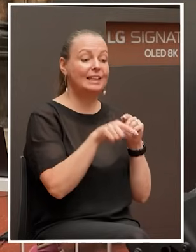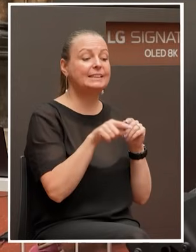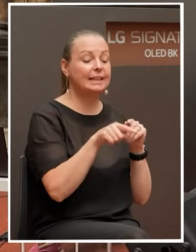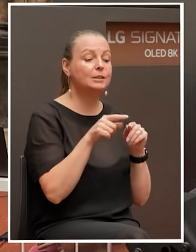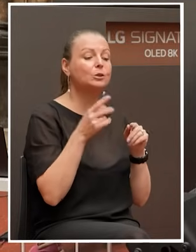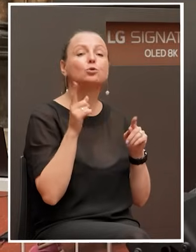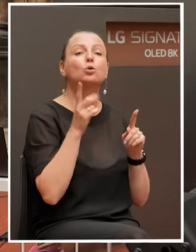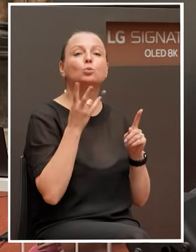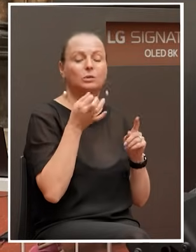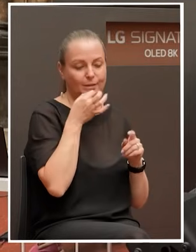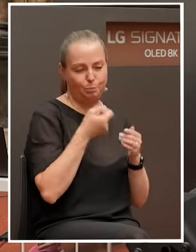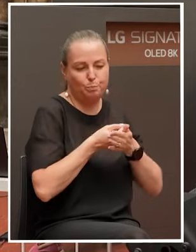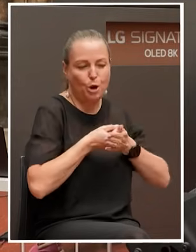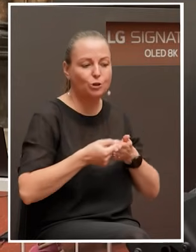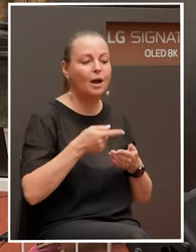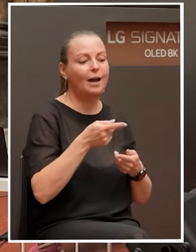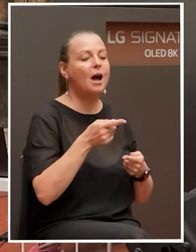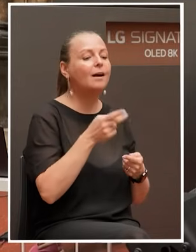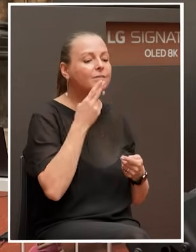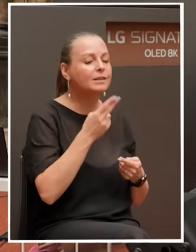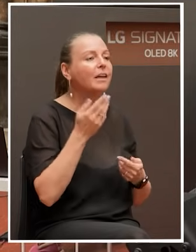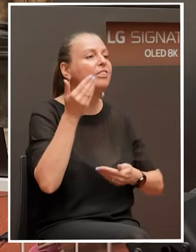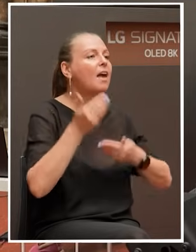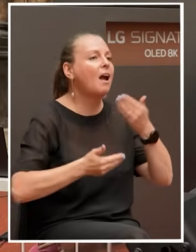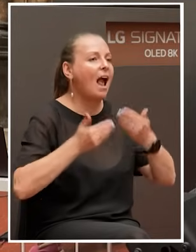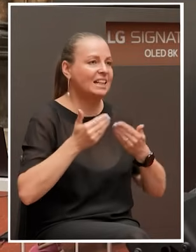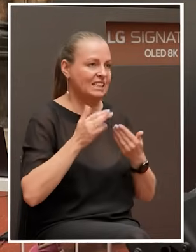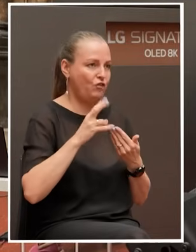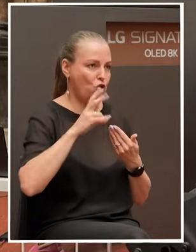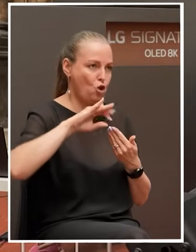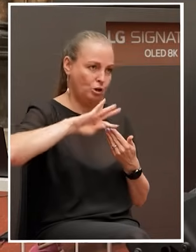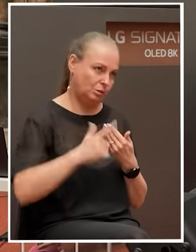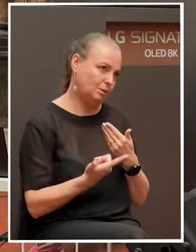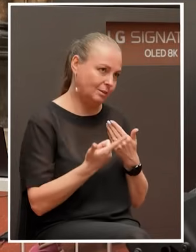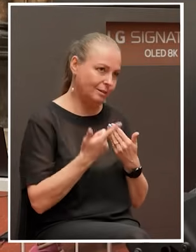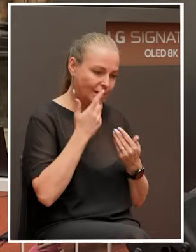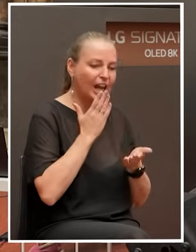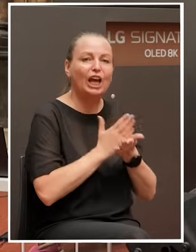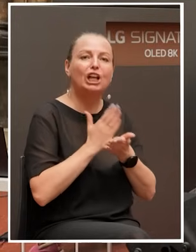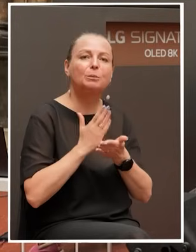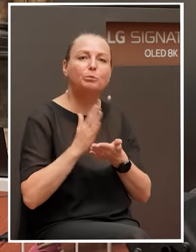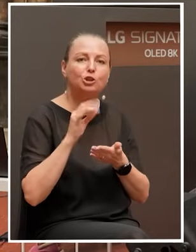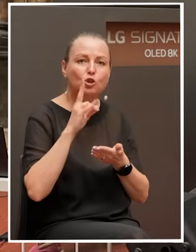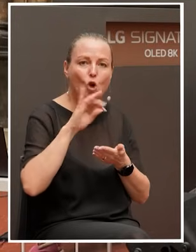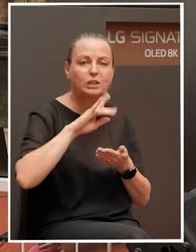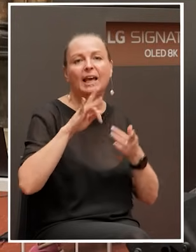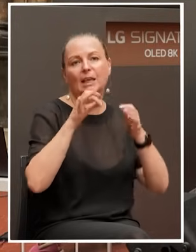нужно подчеркнуть, это, безусловно, декоративное качество. Декоративность в данном случае предполагает ритмичность и